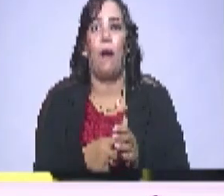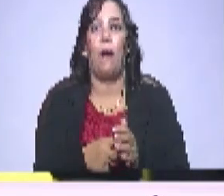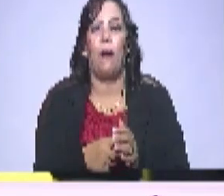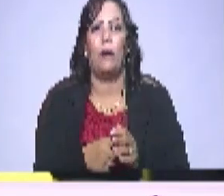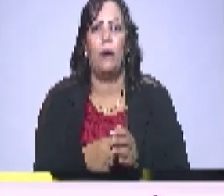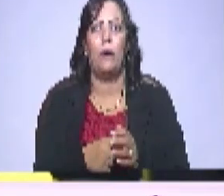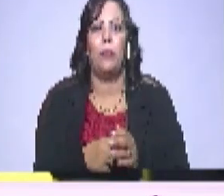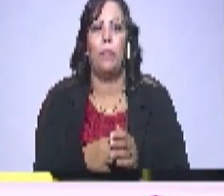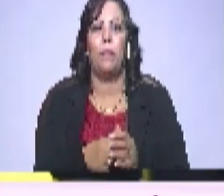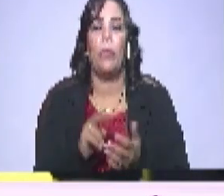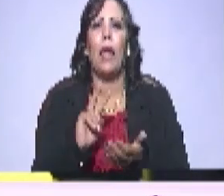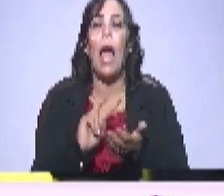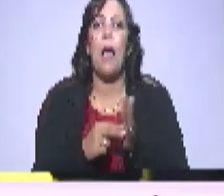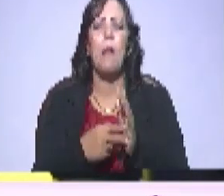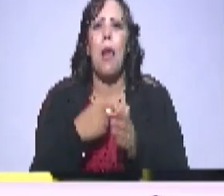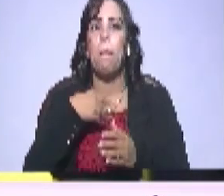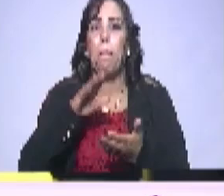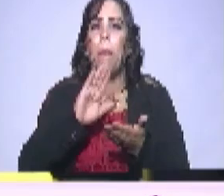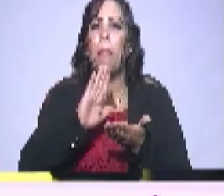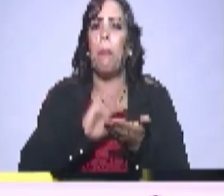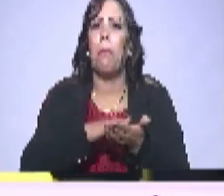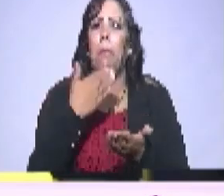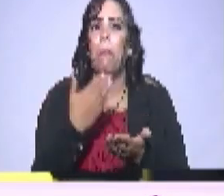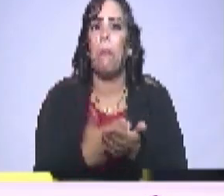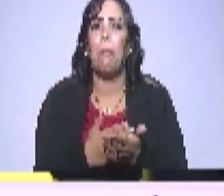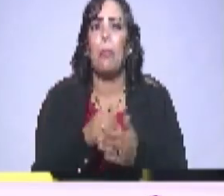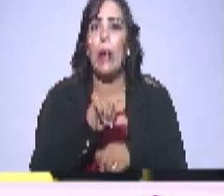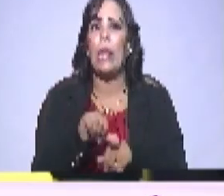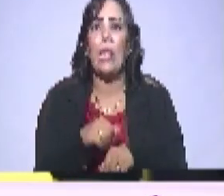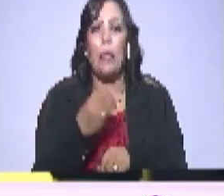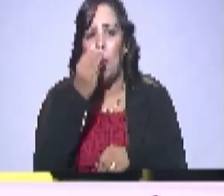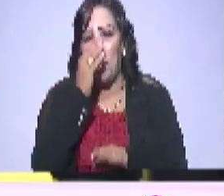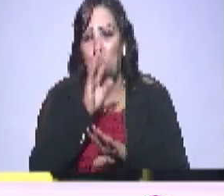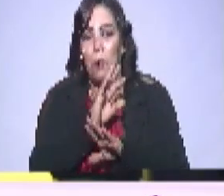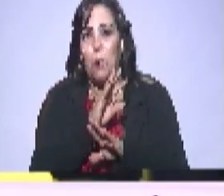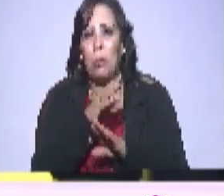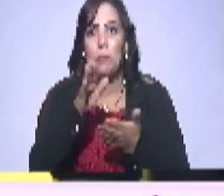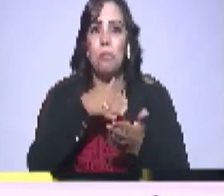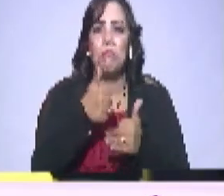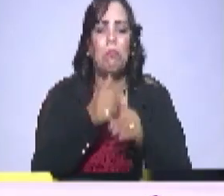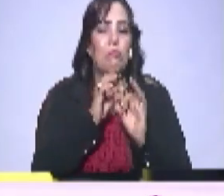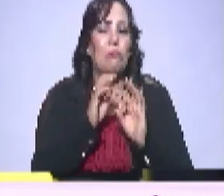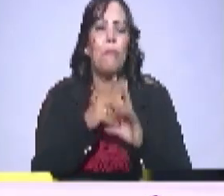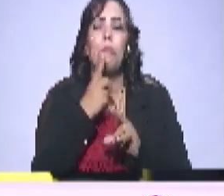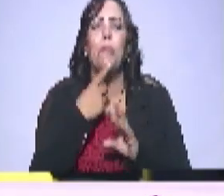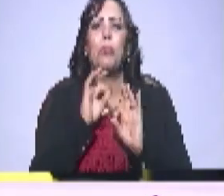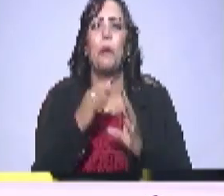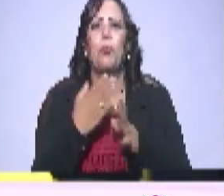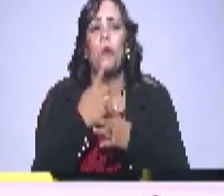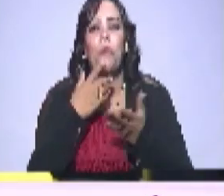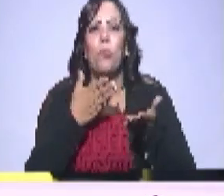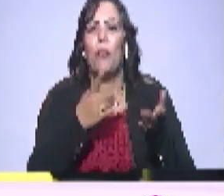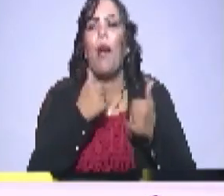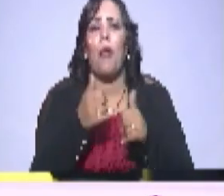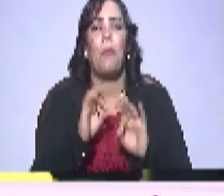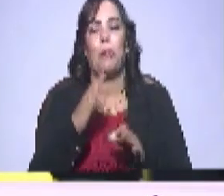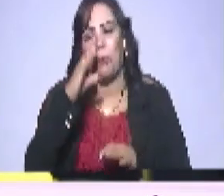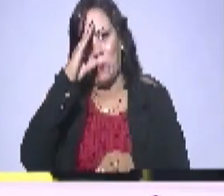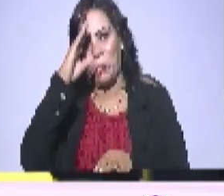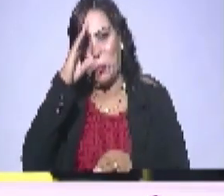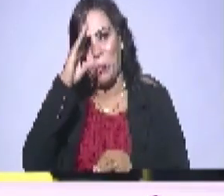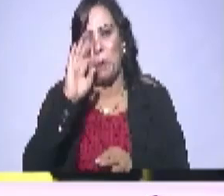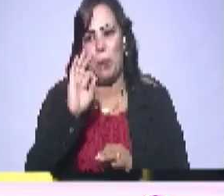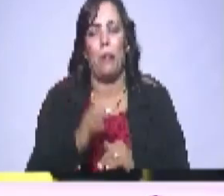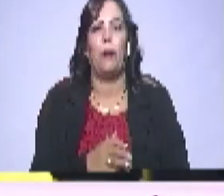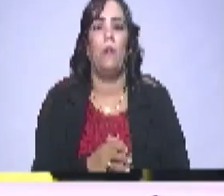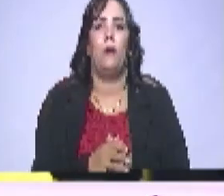الفنجان اللي اتشوى ده. ربنا يخليكي، احنا ما يعني انا بحاول ابعد عن المقل شويه. تسلم ايديكي، كنت حابب تعملها. ميرسي، ربنا يخليكي، كتر